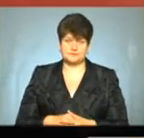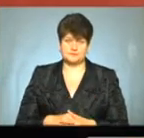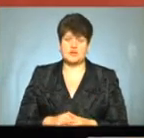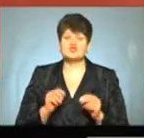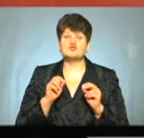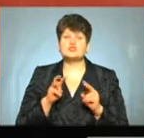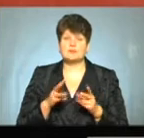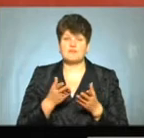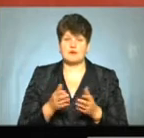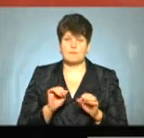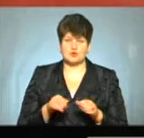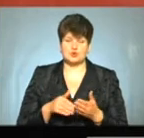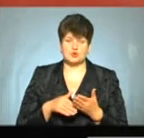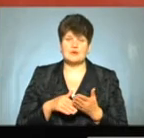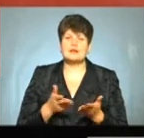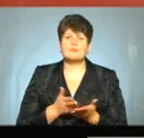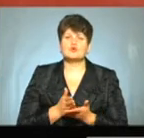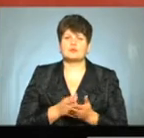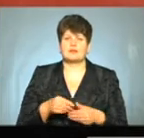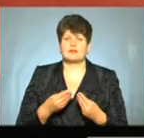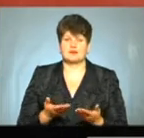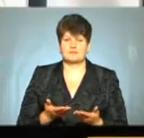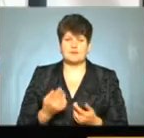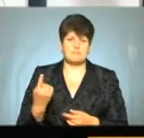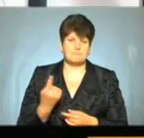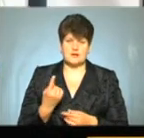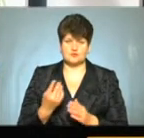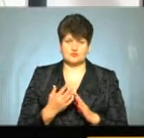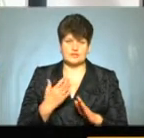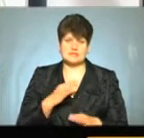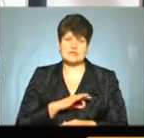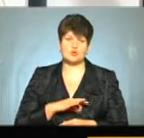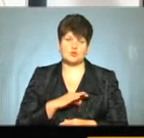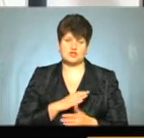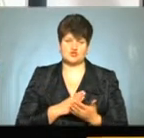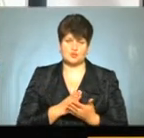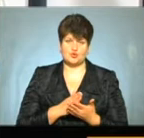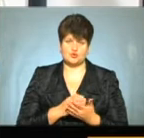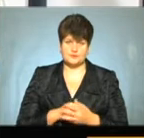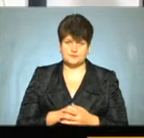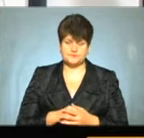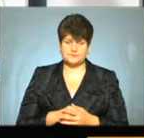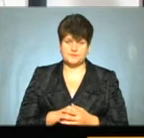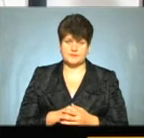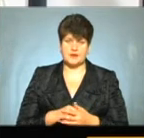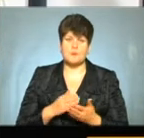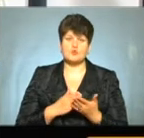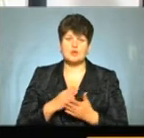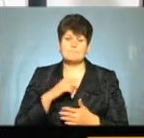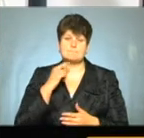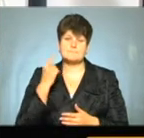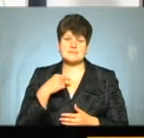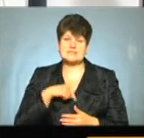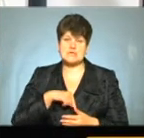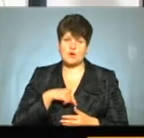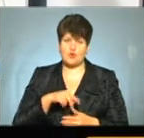можете допомогти, які послуги надаватимуть? В першу чергу це юридичні послуги, послуги психолога.